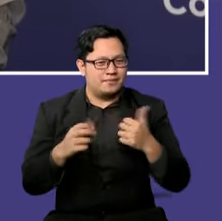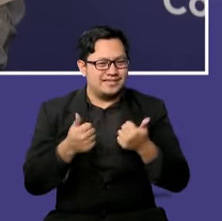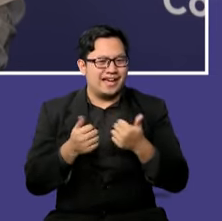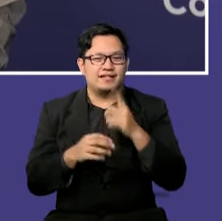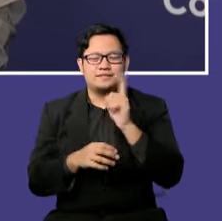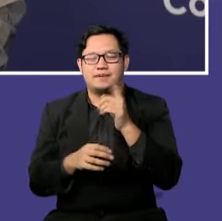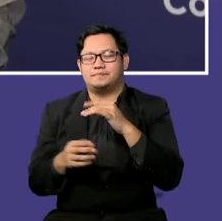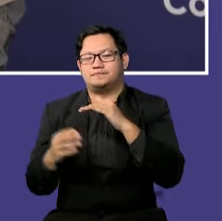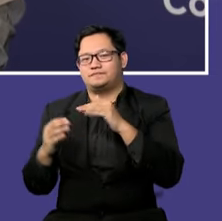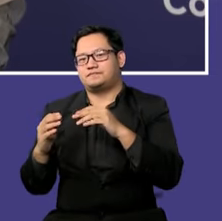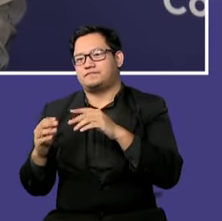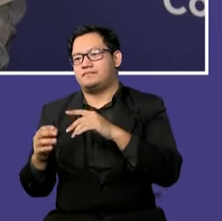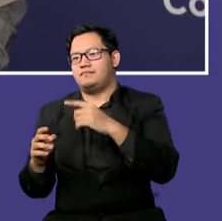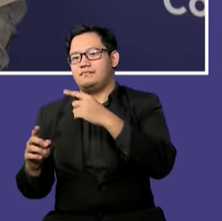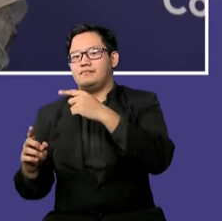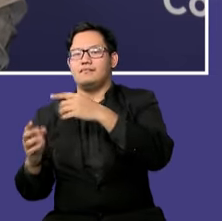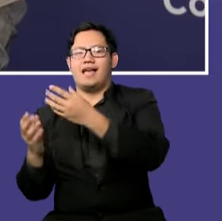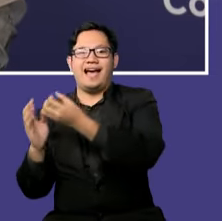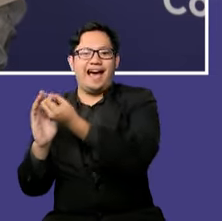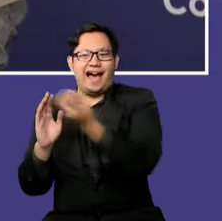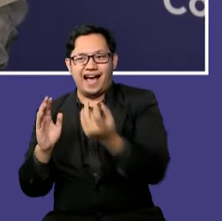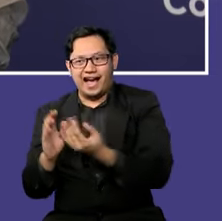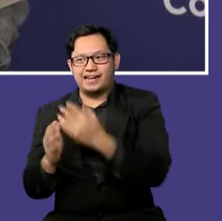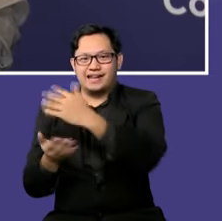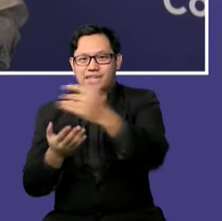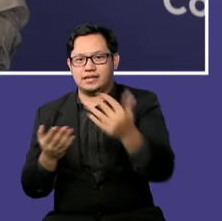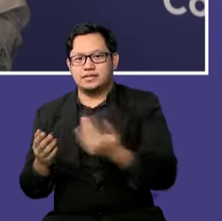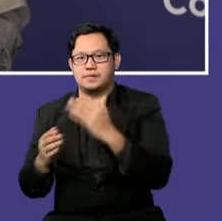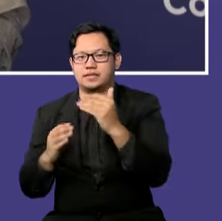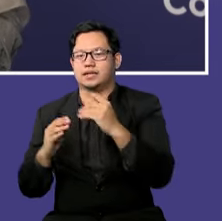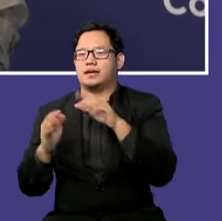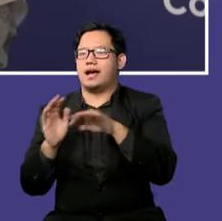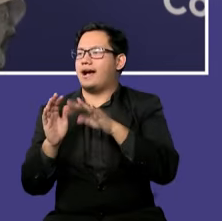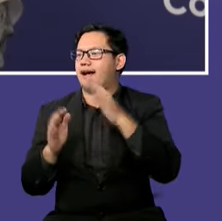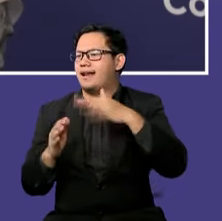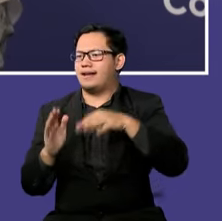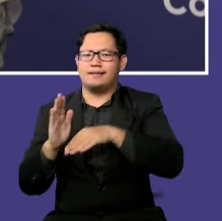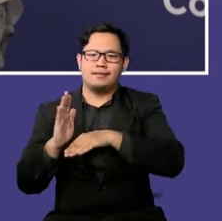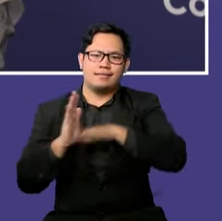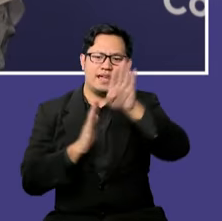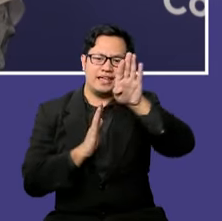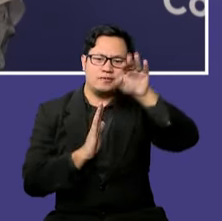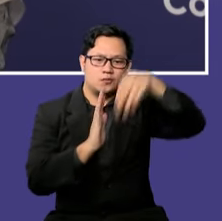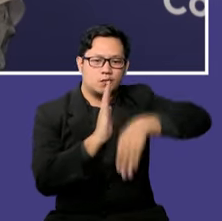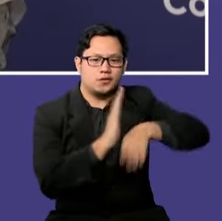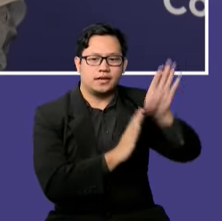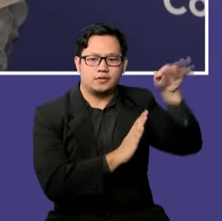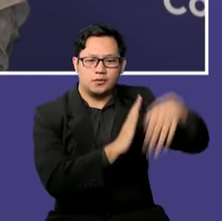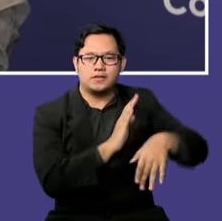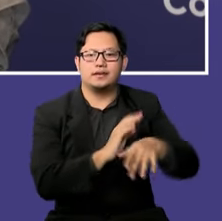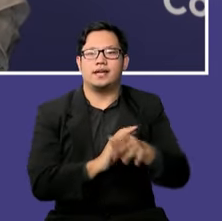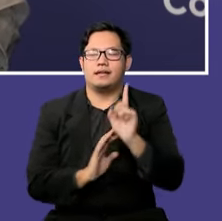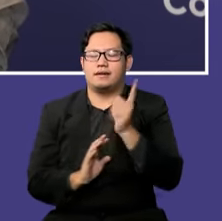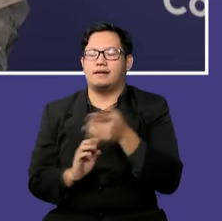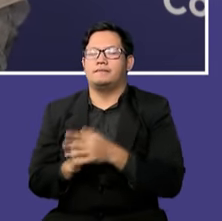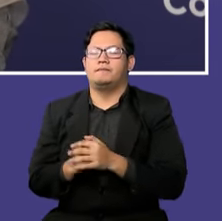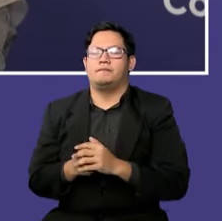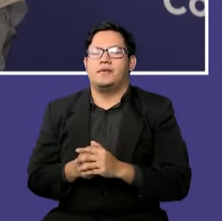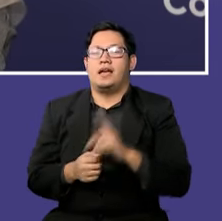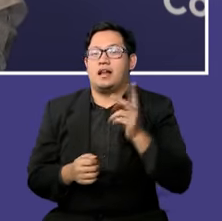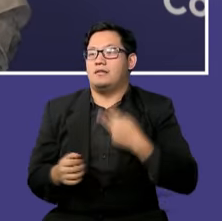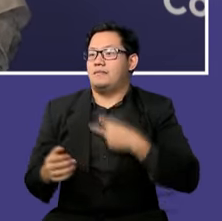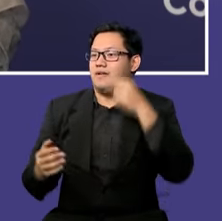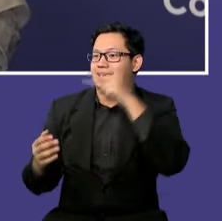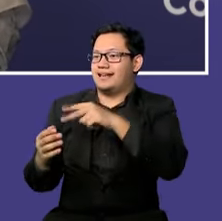kita melihat jumlah angka kasus angka kematian ini kadang kan memang lonjakan dan penurunannya sangat cepat sehingga untuk membuat Melihat